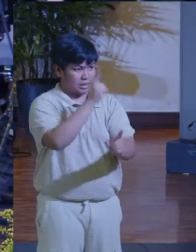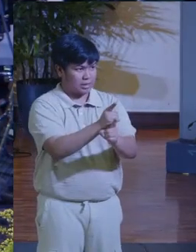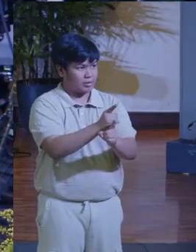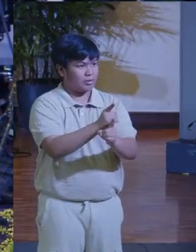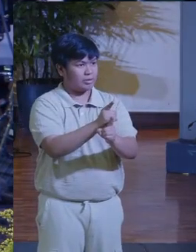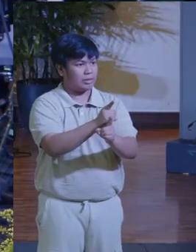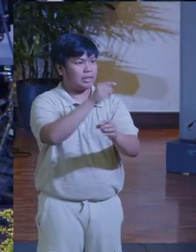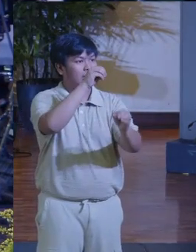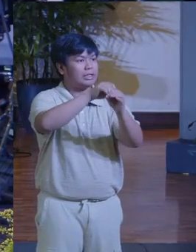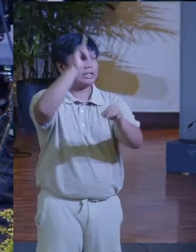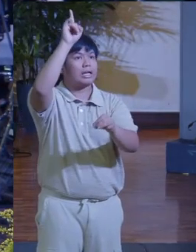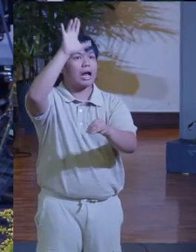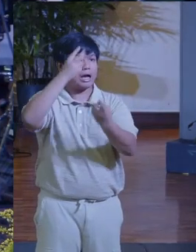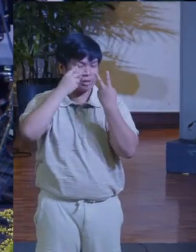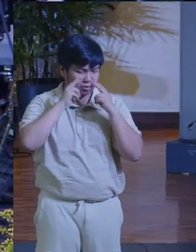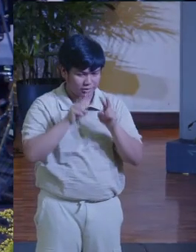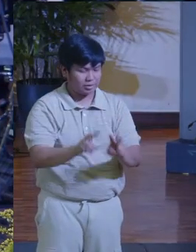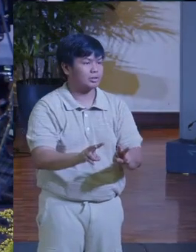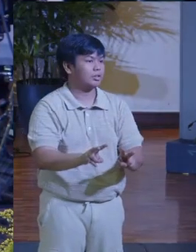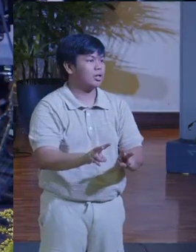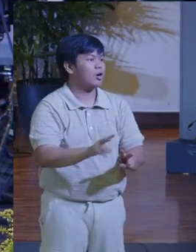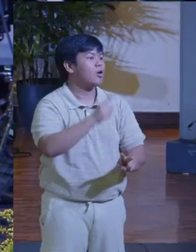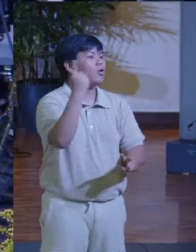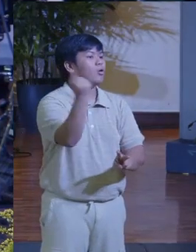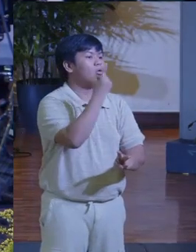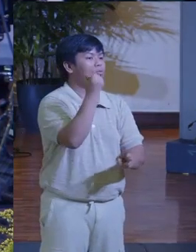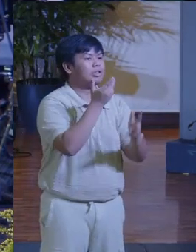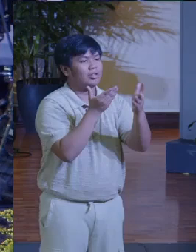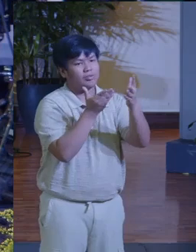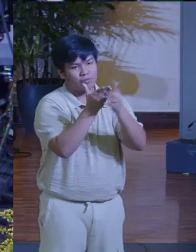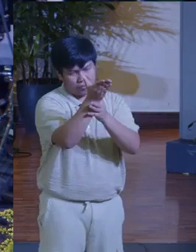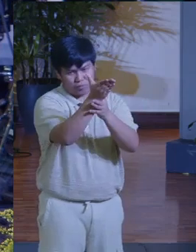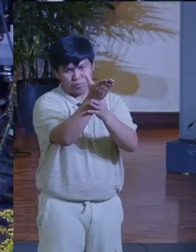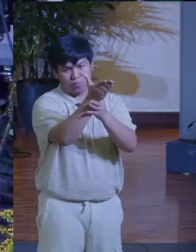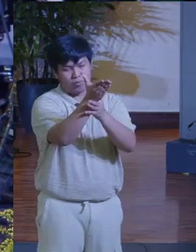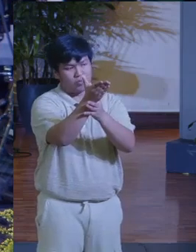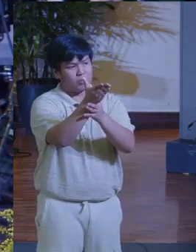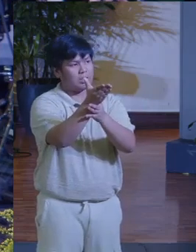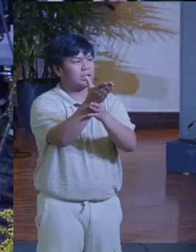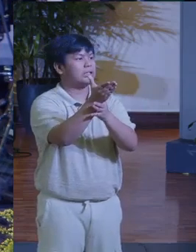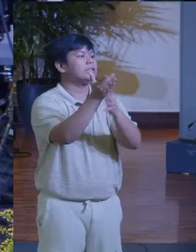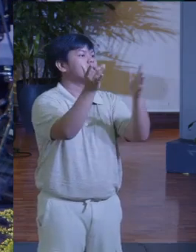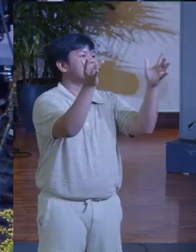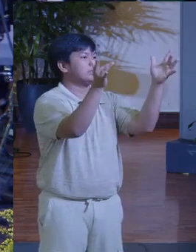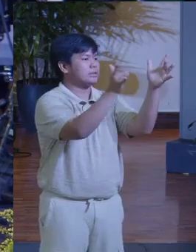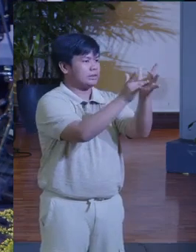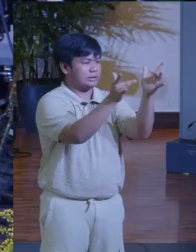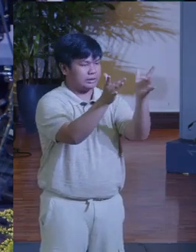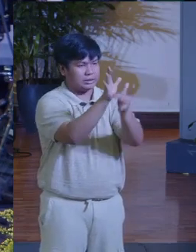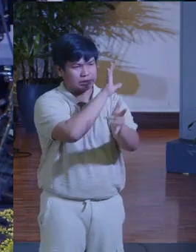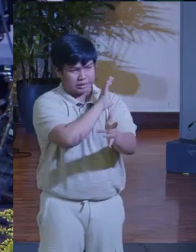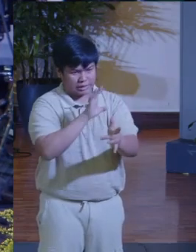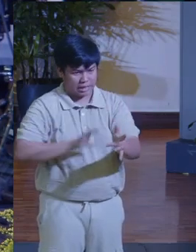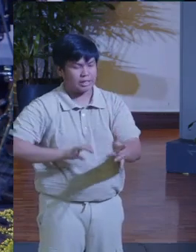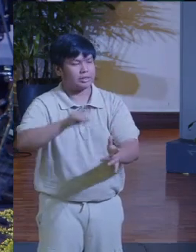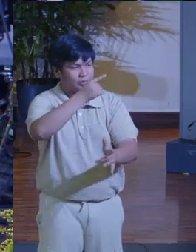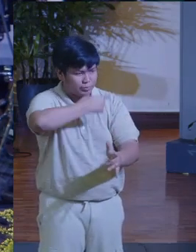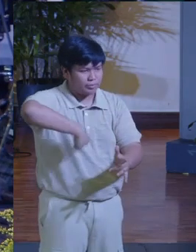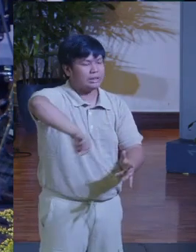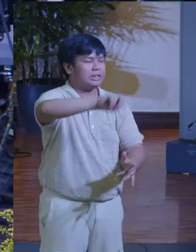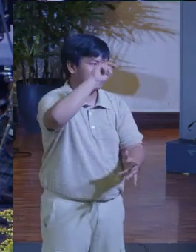Diyos at ito ay sa pamamagitan ng pananampalataya